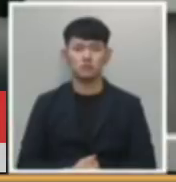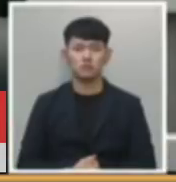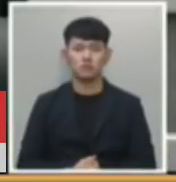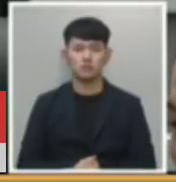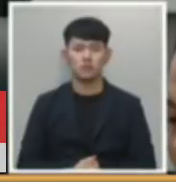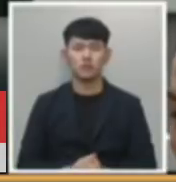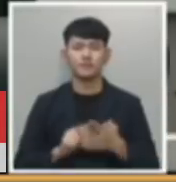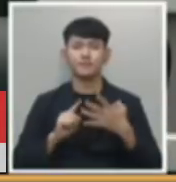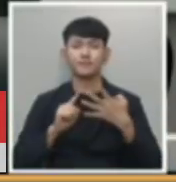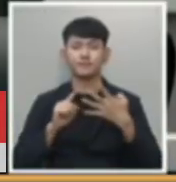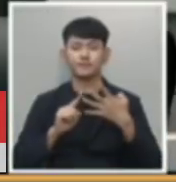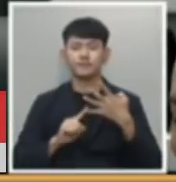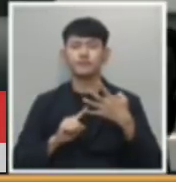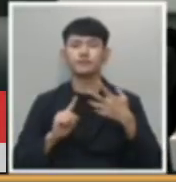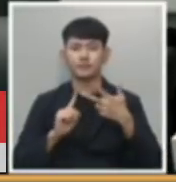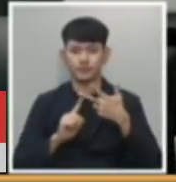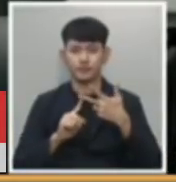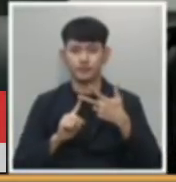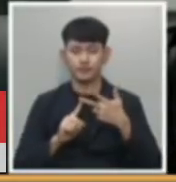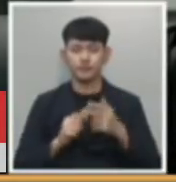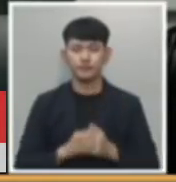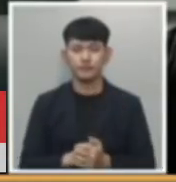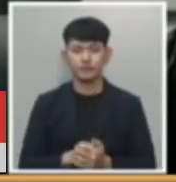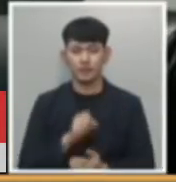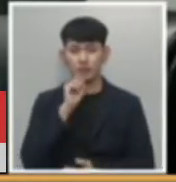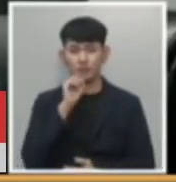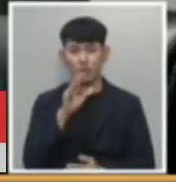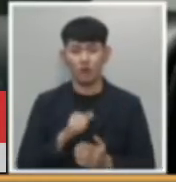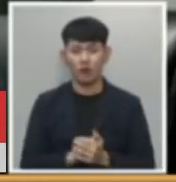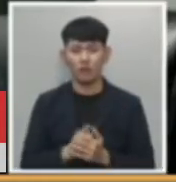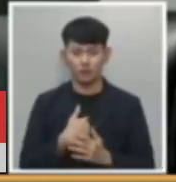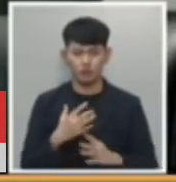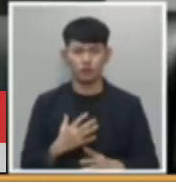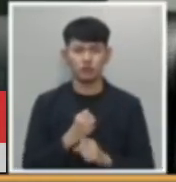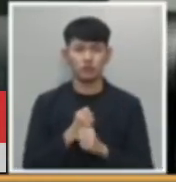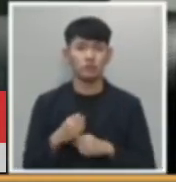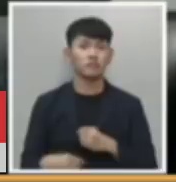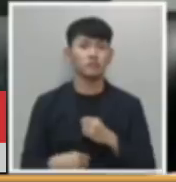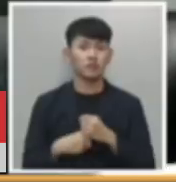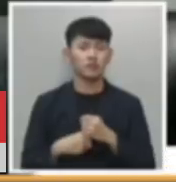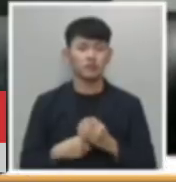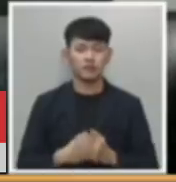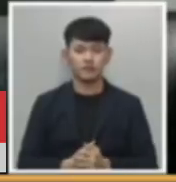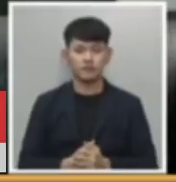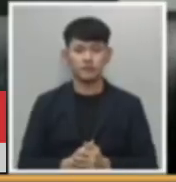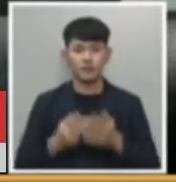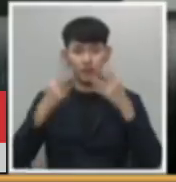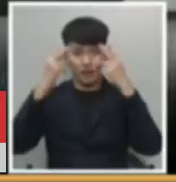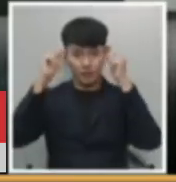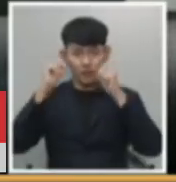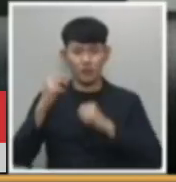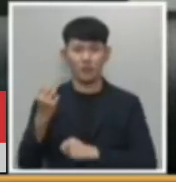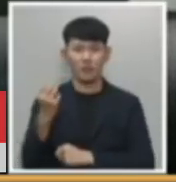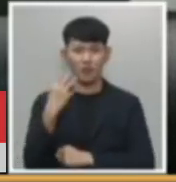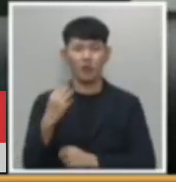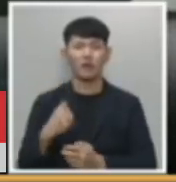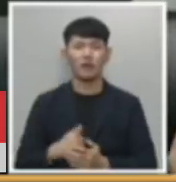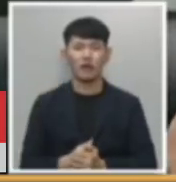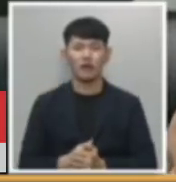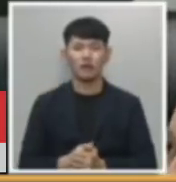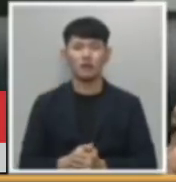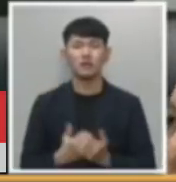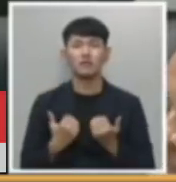ข้อที่3ครับที่บอกว่าเวลาผมสรุปอีกนิดนึงครับบอกว่าที่ท่านนายกบอกว่าตอน